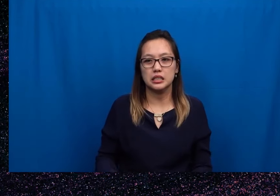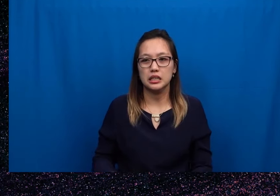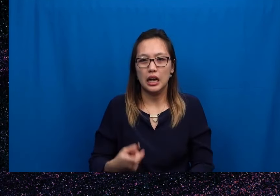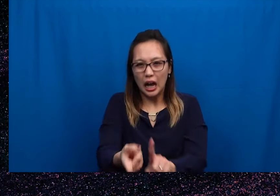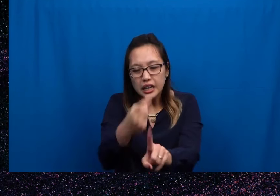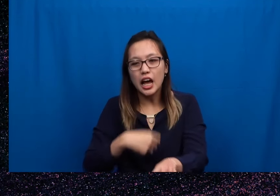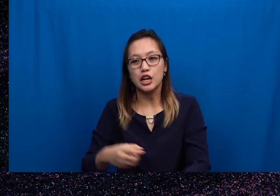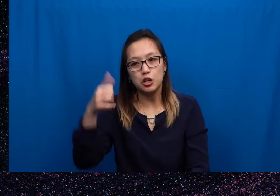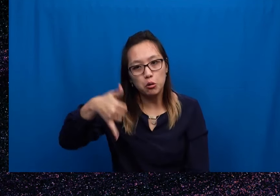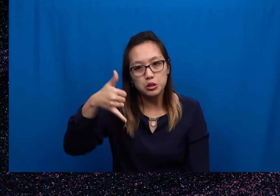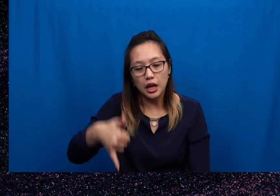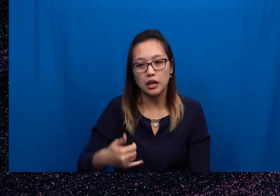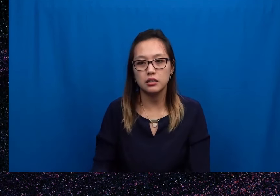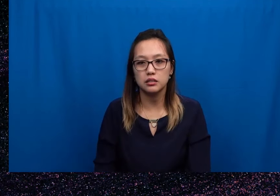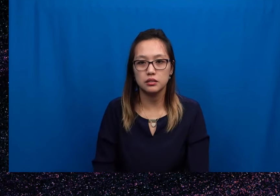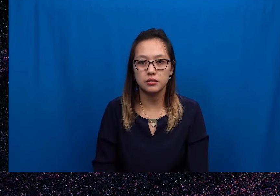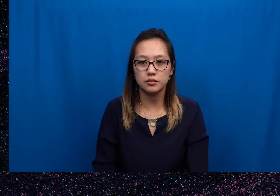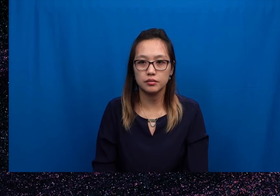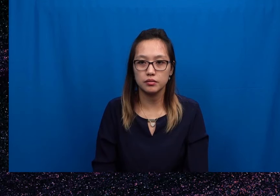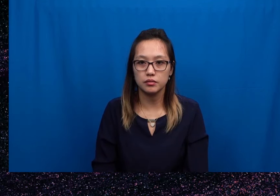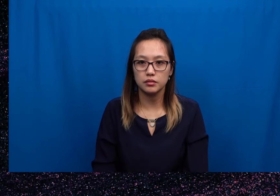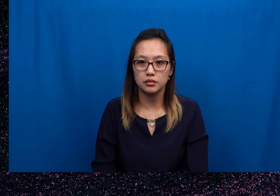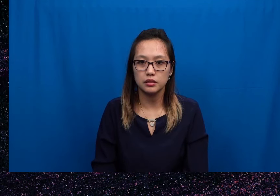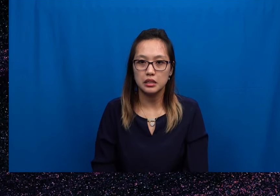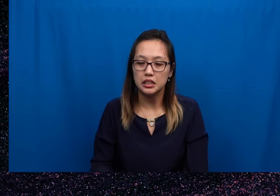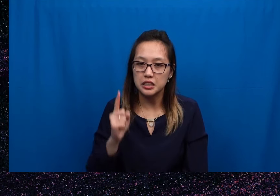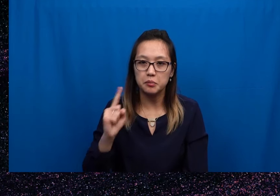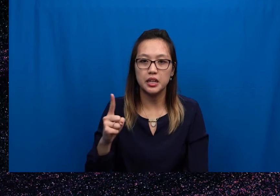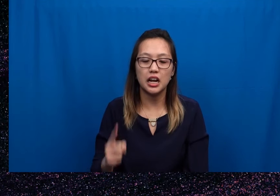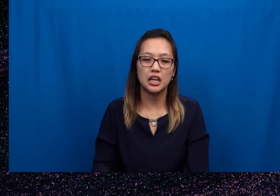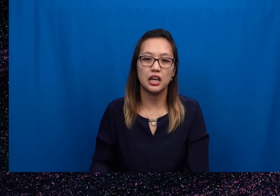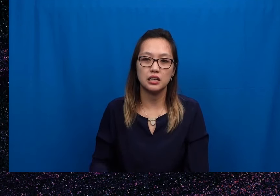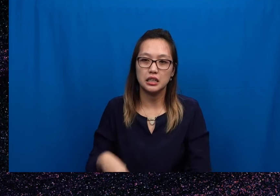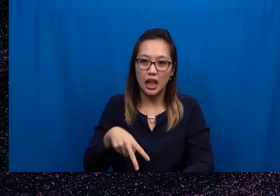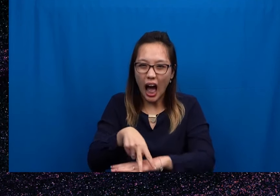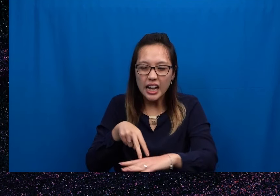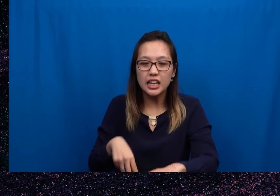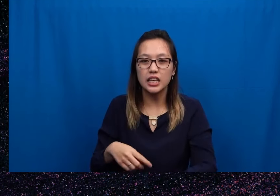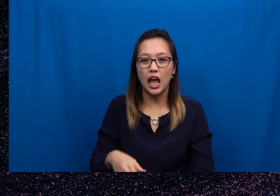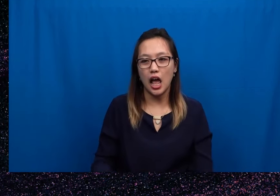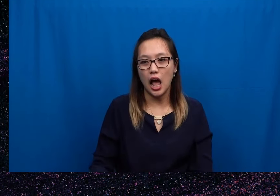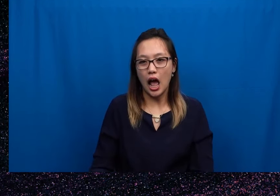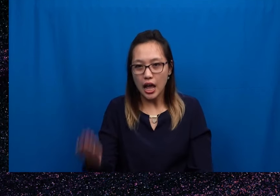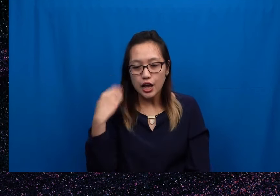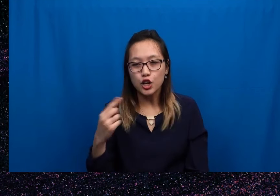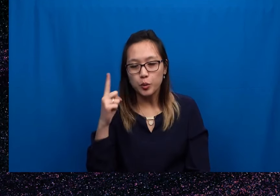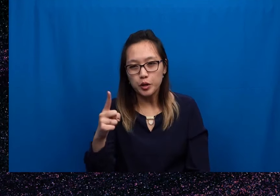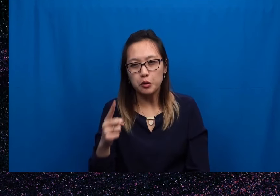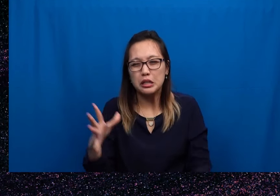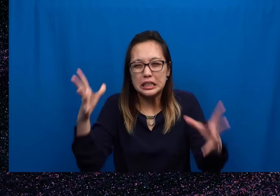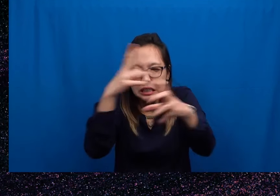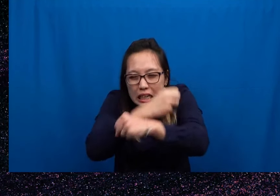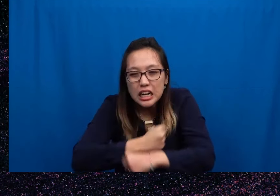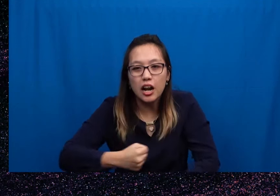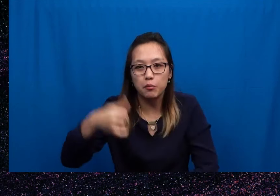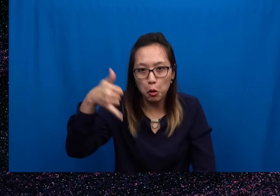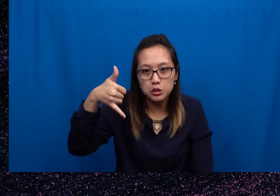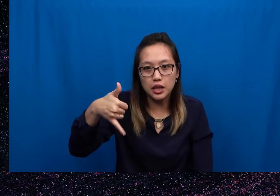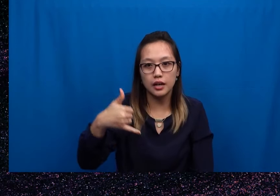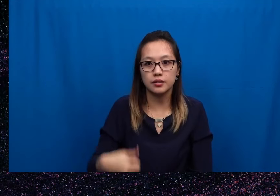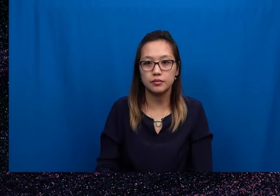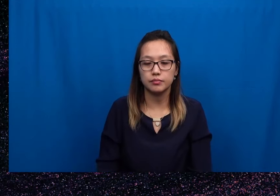mampu untuk hidup bagi Allah. Dan sebenarnya hidupnya dicengkram oleh kuasa maut itu untuk tetap